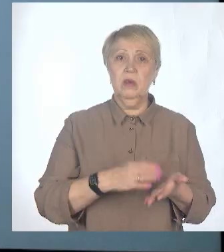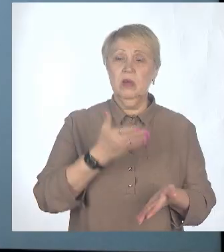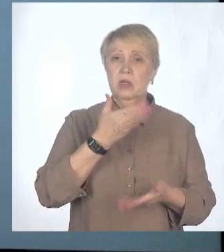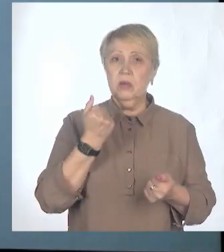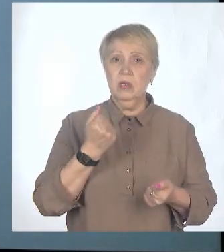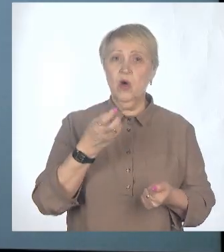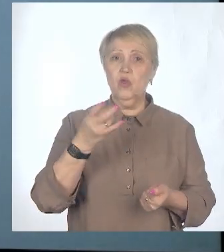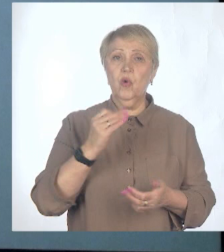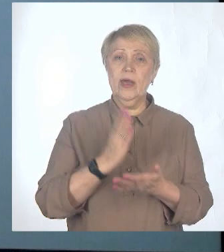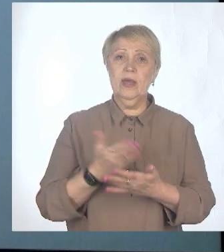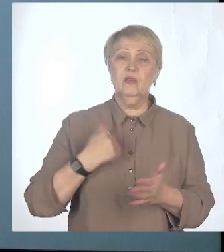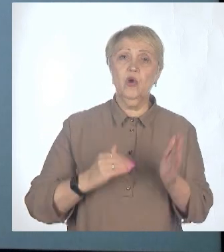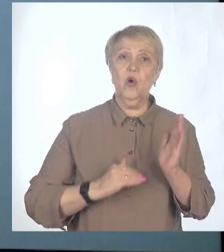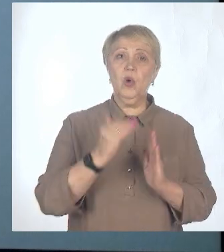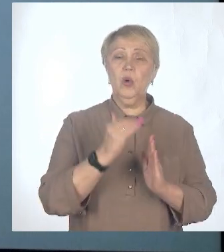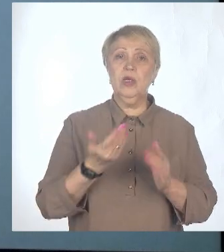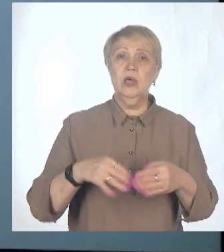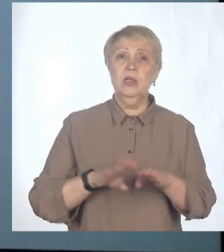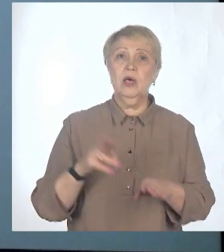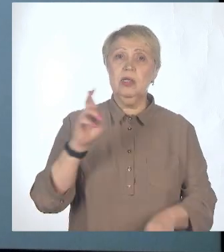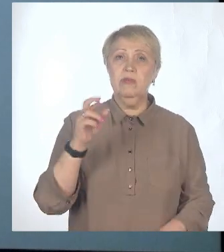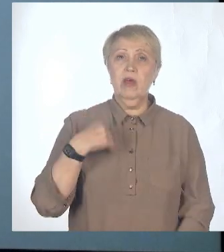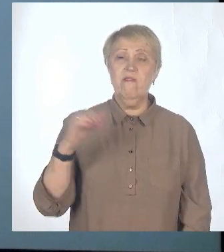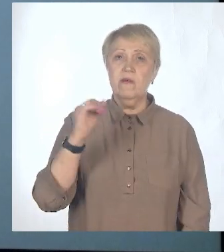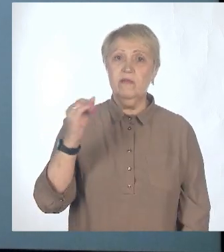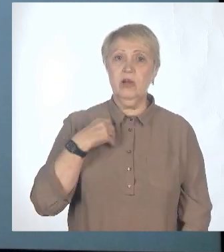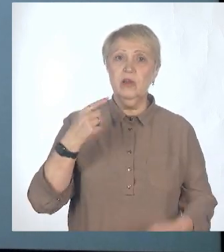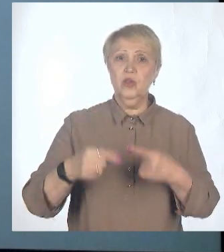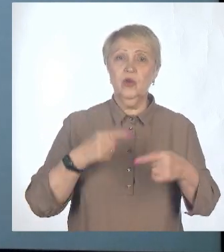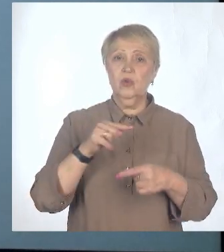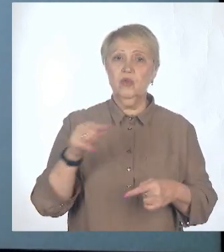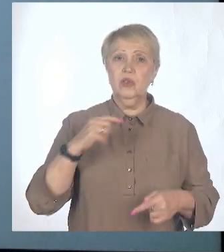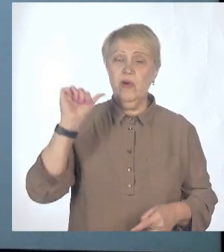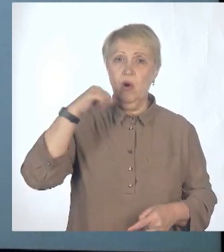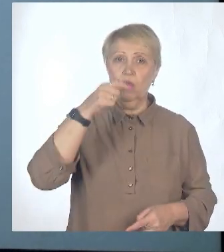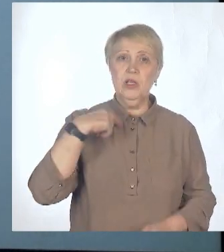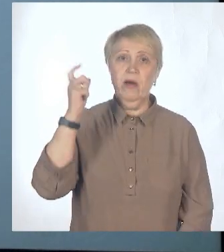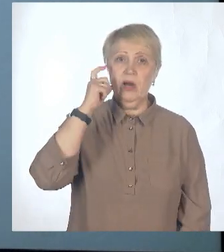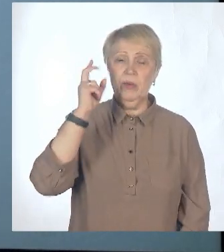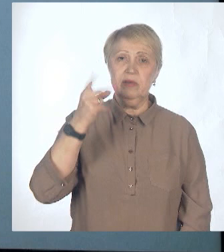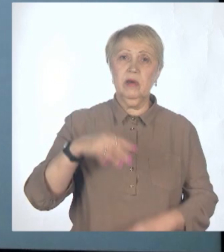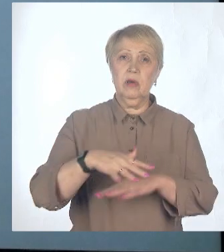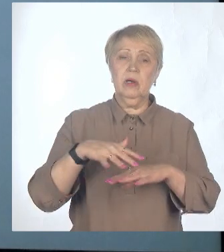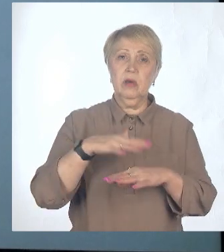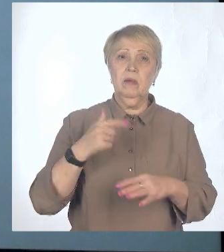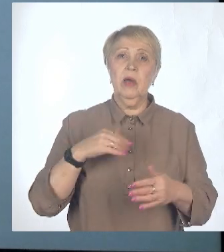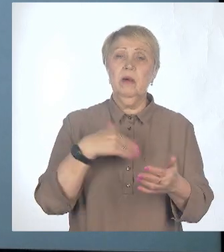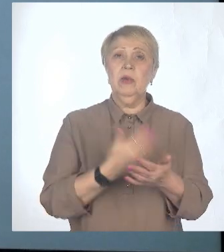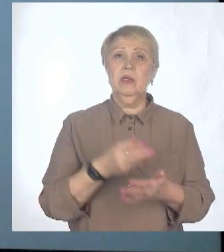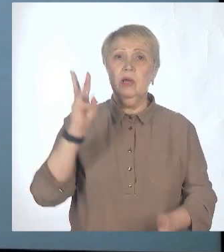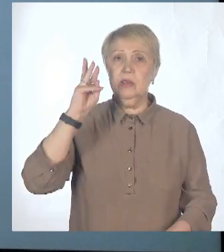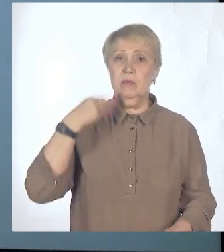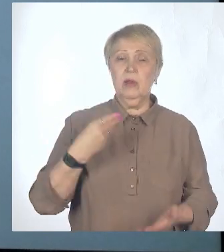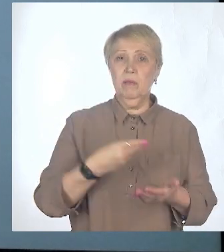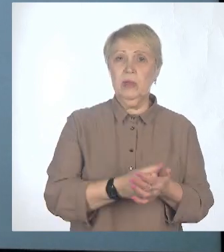есть рост. Так, с января-февраля текущего года в Хабаровском крае медиана предлагаемой заработной платы